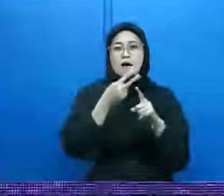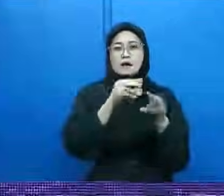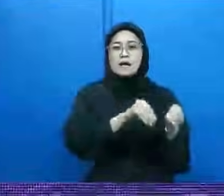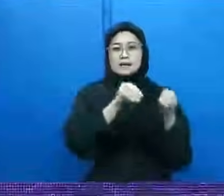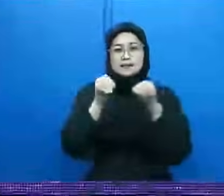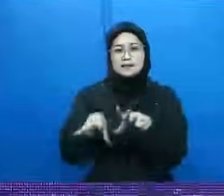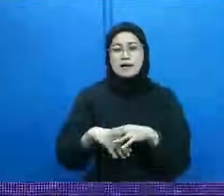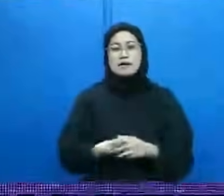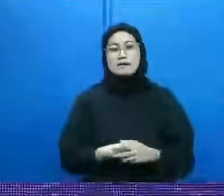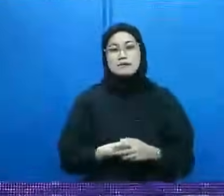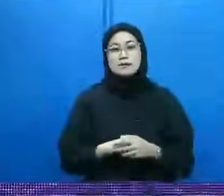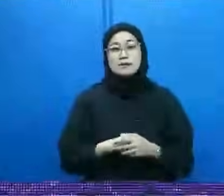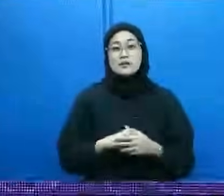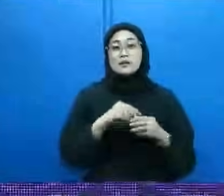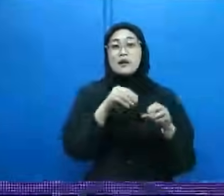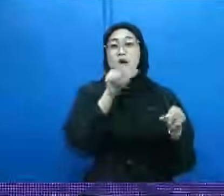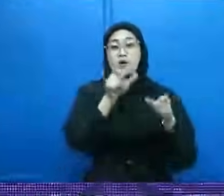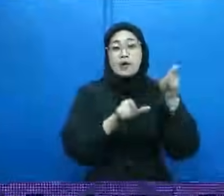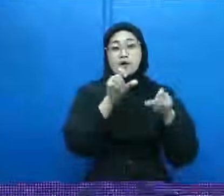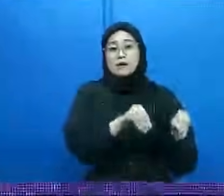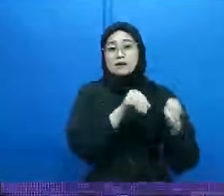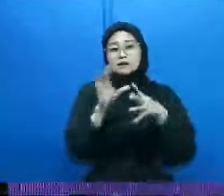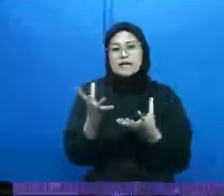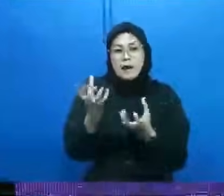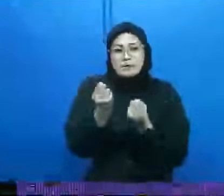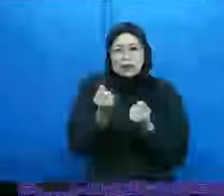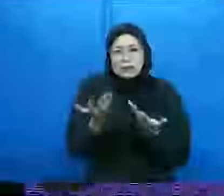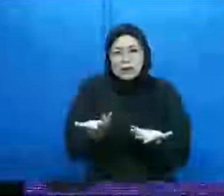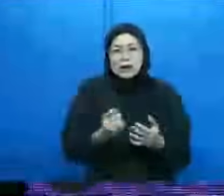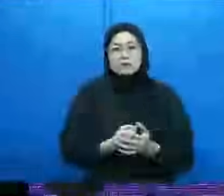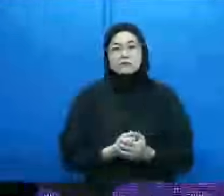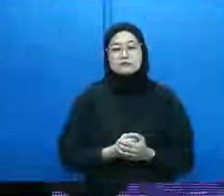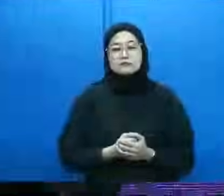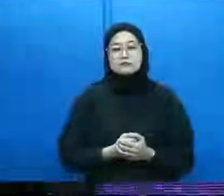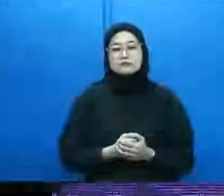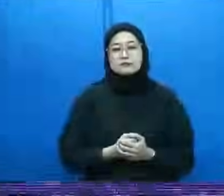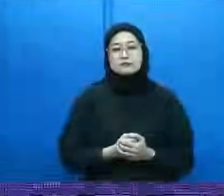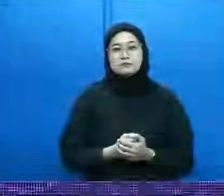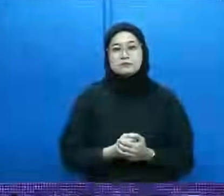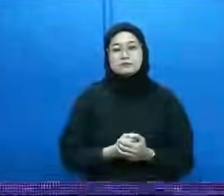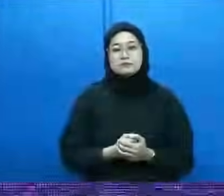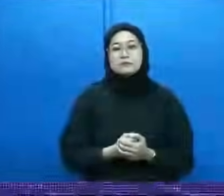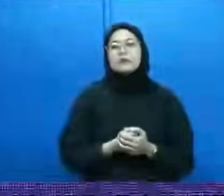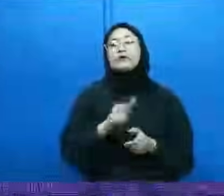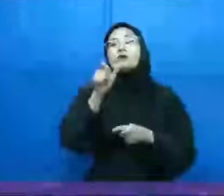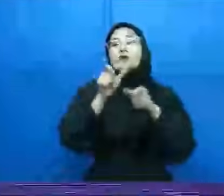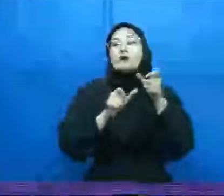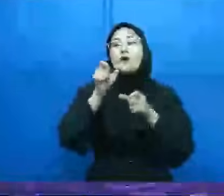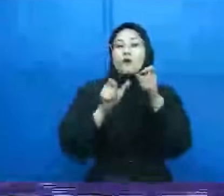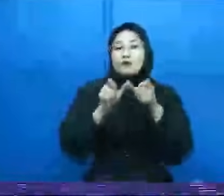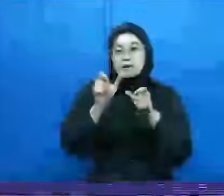hijrah. Apa yang didapatkan? Hadaiqa wa'anaba. Dia akan tinggal di taman-taman surga dengan